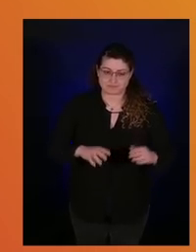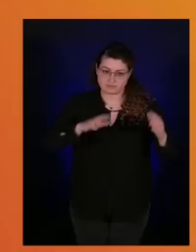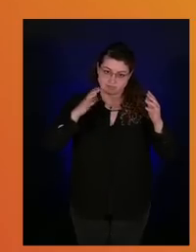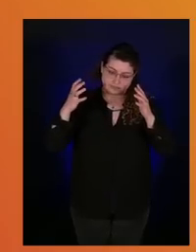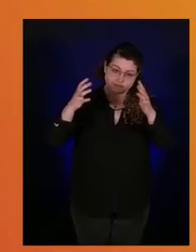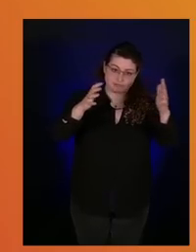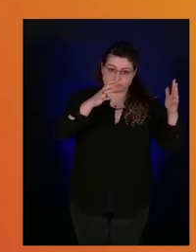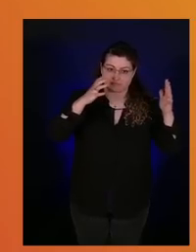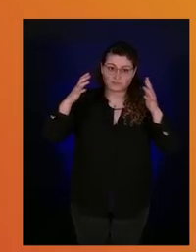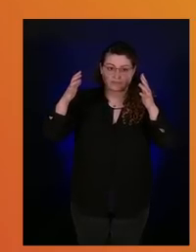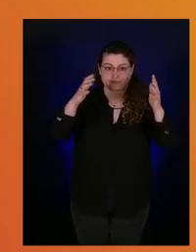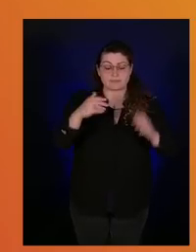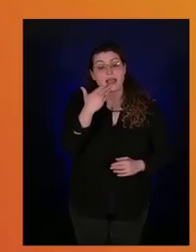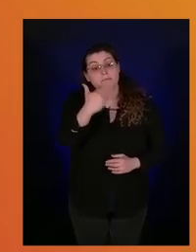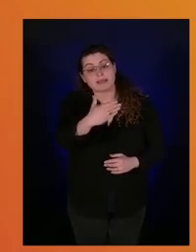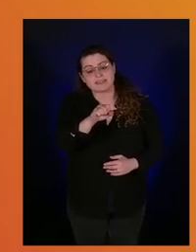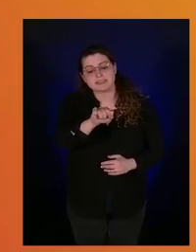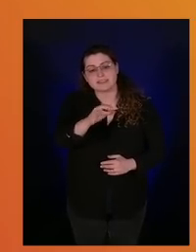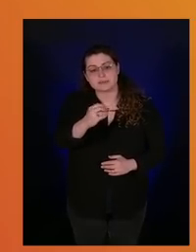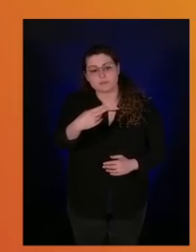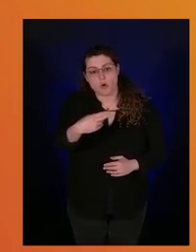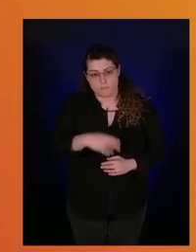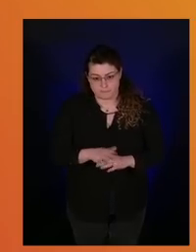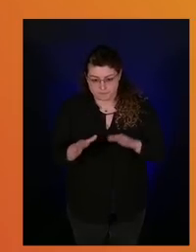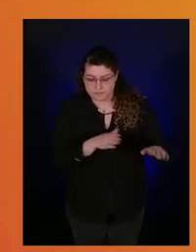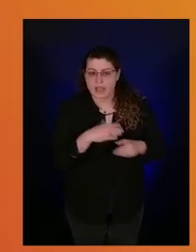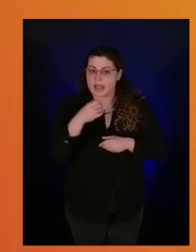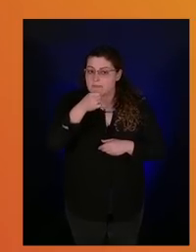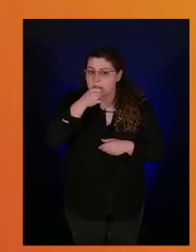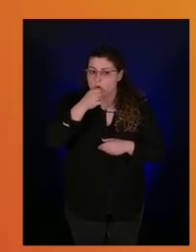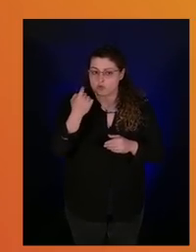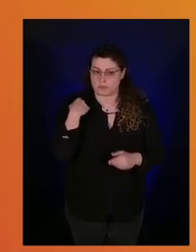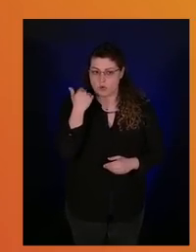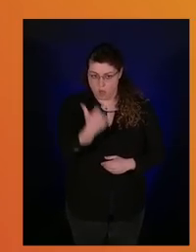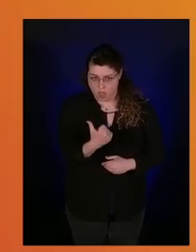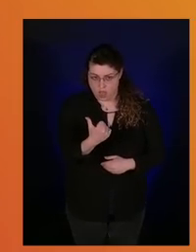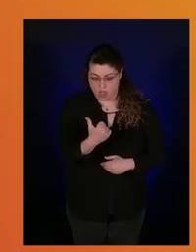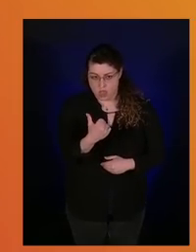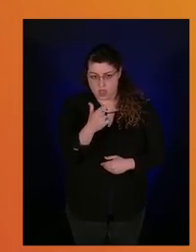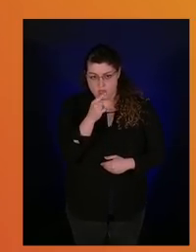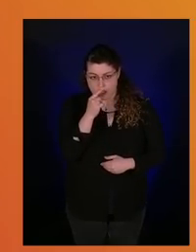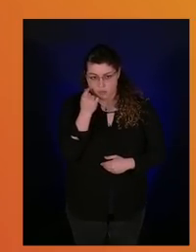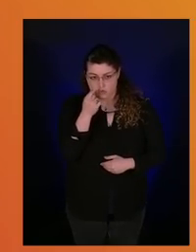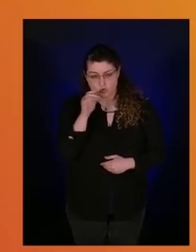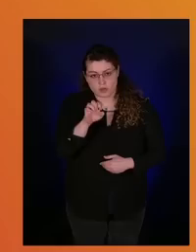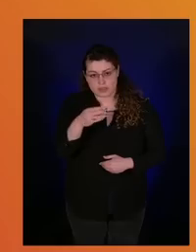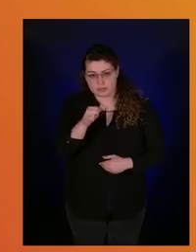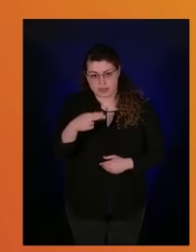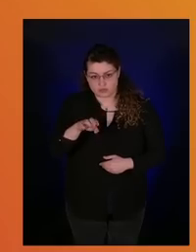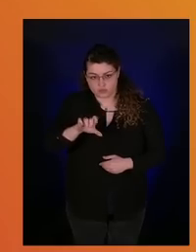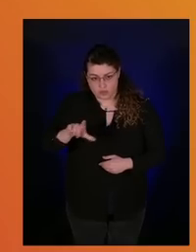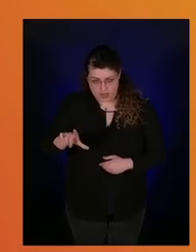Merci, Simon. Alors, au micro numéro 1, parent Emmanuel, je vois qu'elle est installée, et se prépare au micro numéro